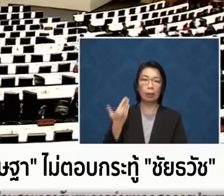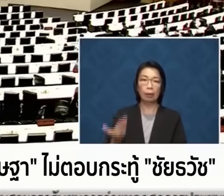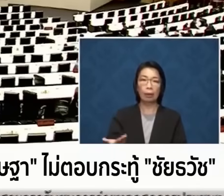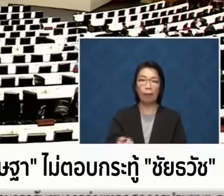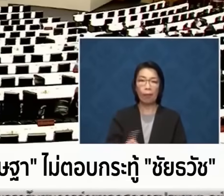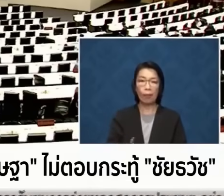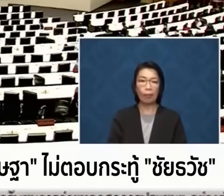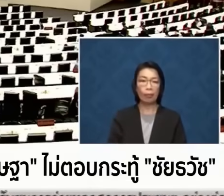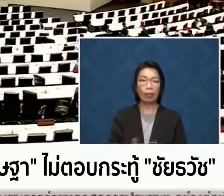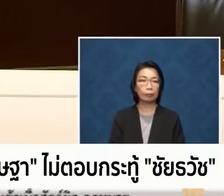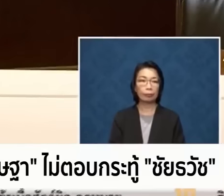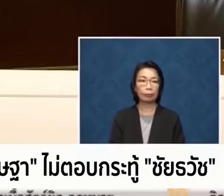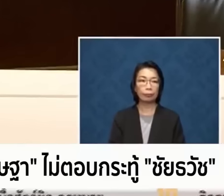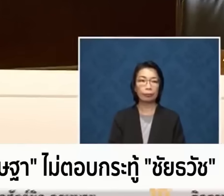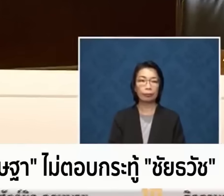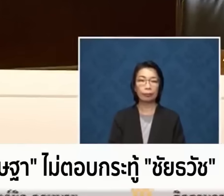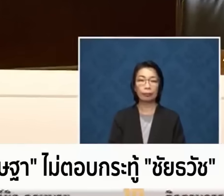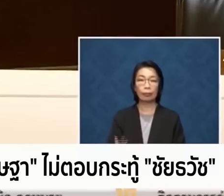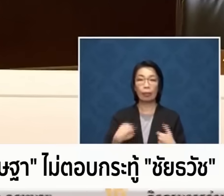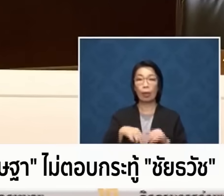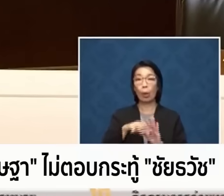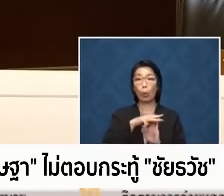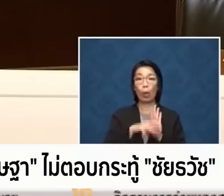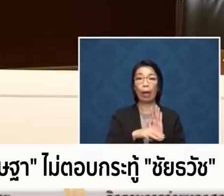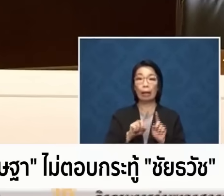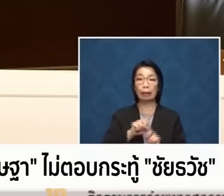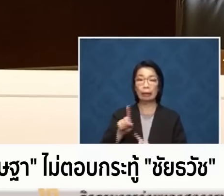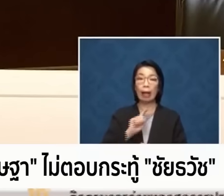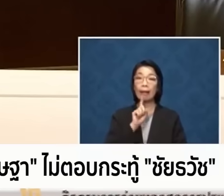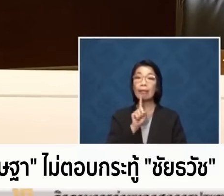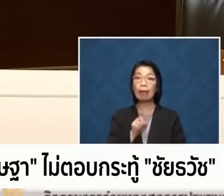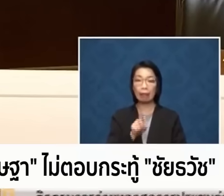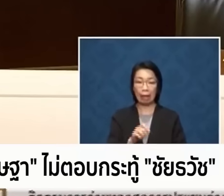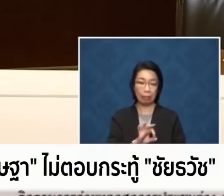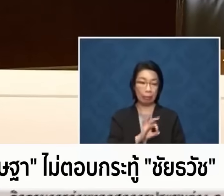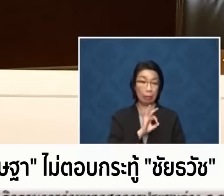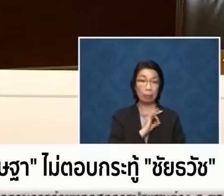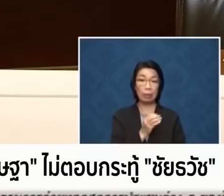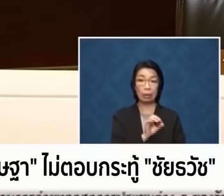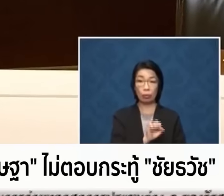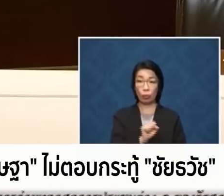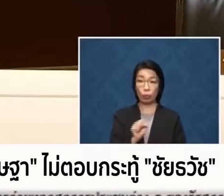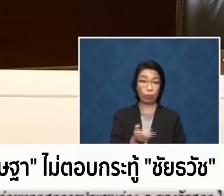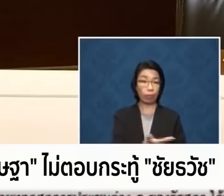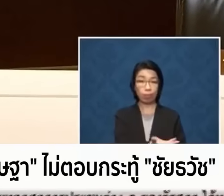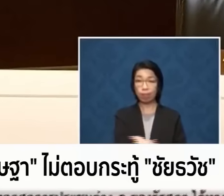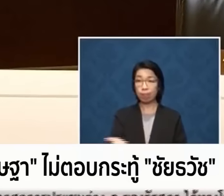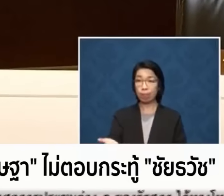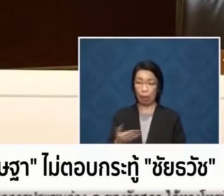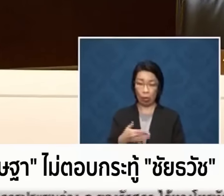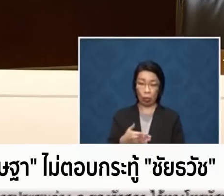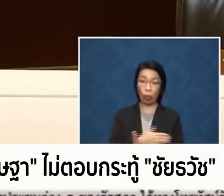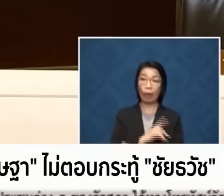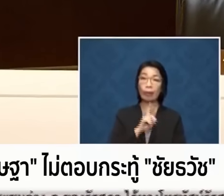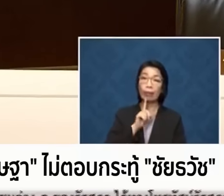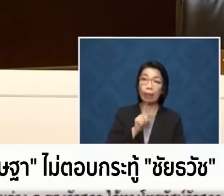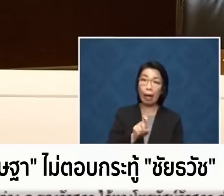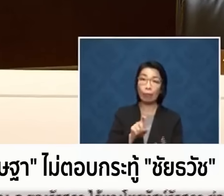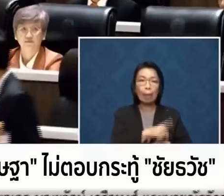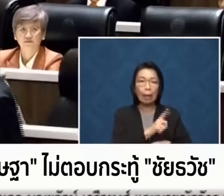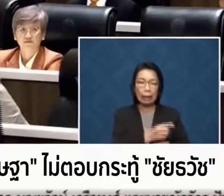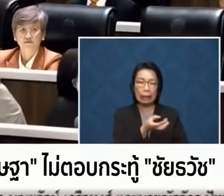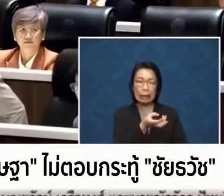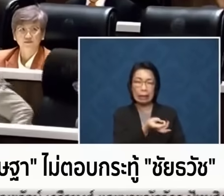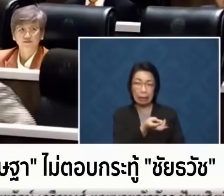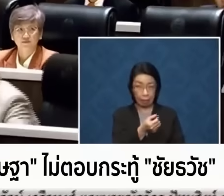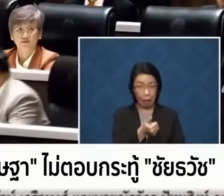นี้สุดท้ายเนี่ยสสพรรคก้าไกลก็ยังคงมีการประท้วงอยู่เป็นระยะจนกระทั่งคุณไชัทวัฒน์ตัดสินใจฮะบอกว่าจะ